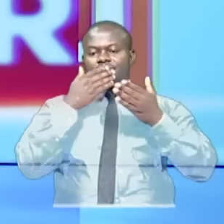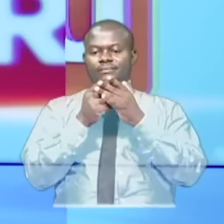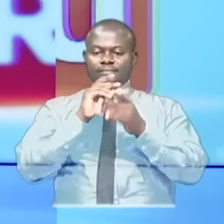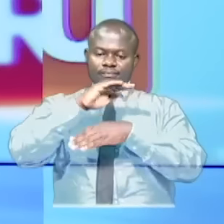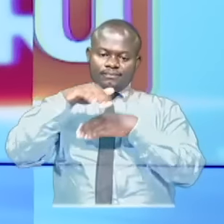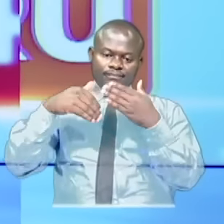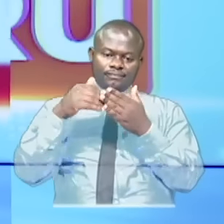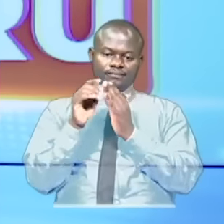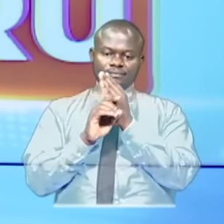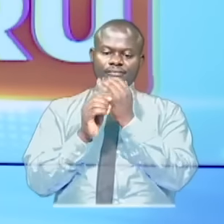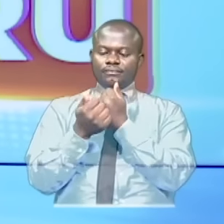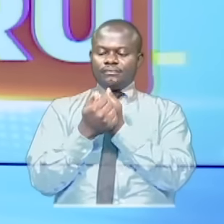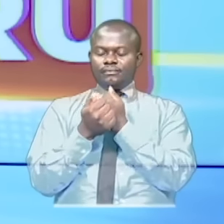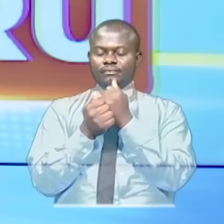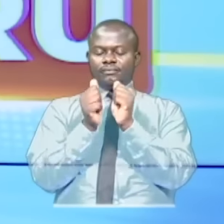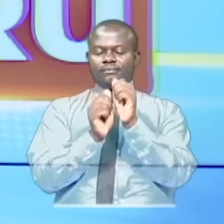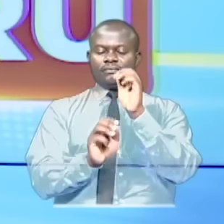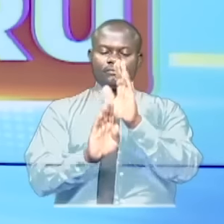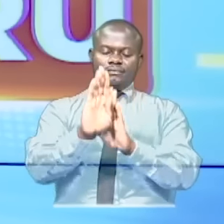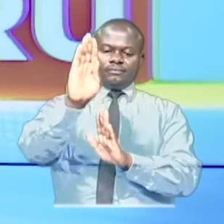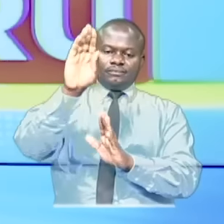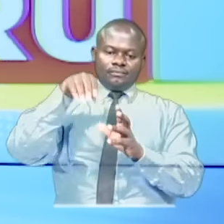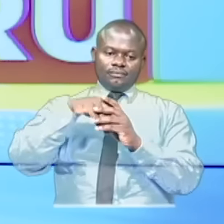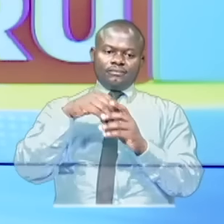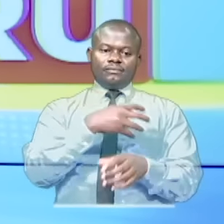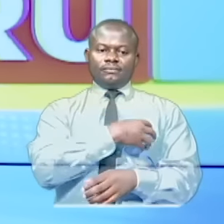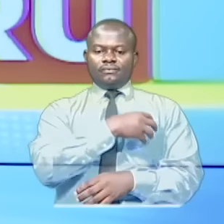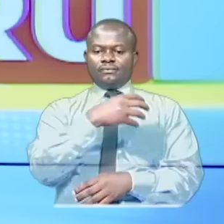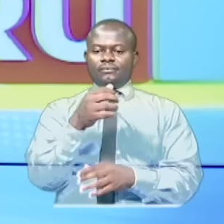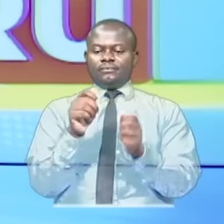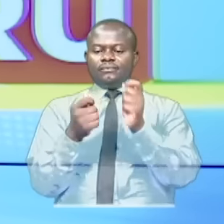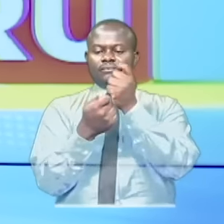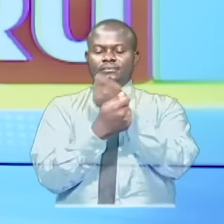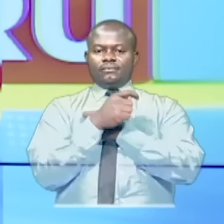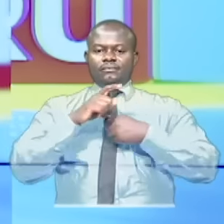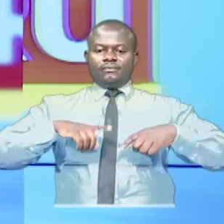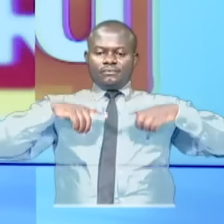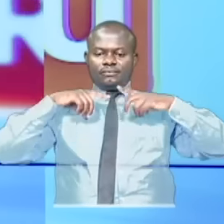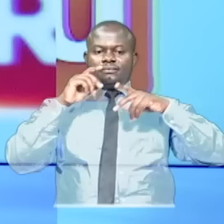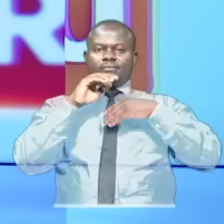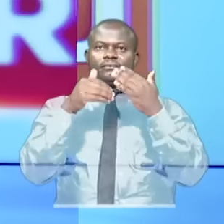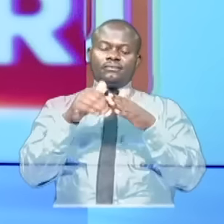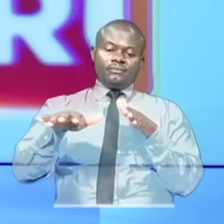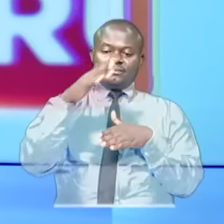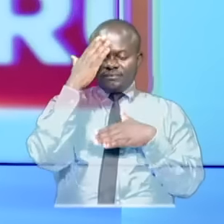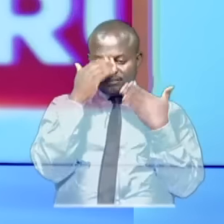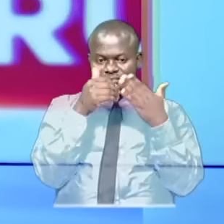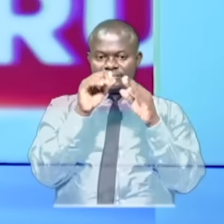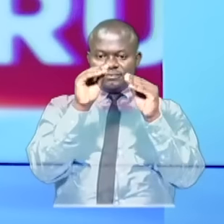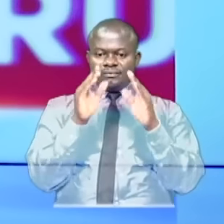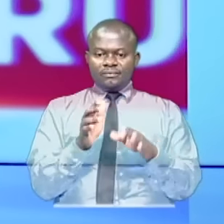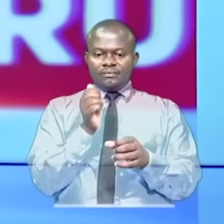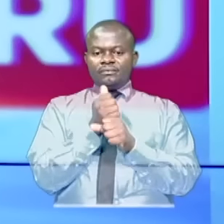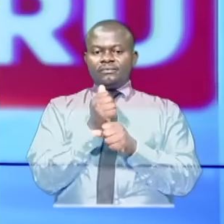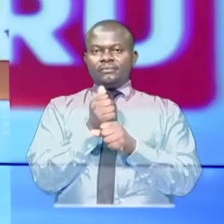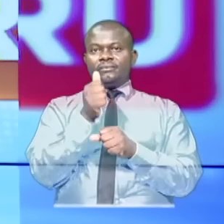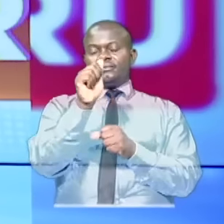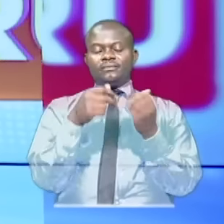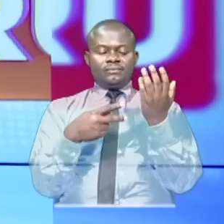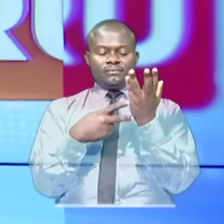karere ka Rubavu ndetse no kwiteza imbere haba mu by'ubukungu no guhindura imibereho nyine y'abaturage baho ngaho kuko anabigisha gukora ibyo